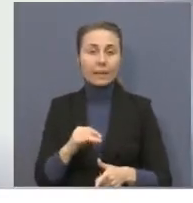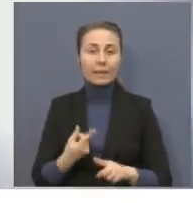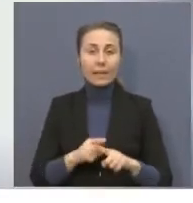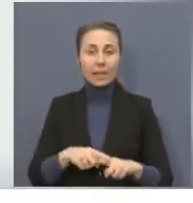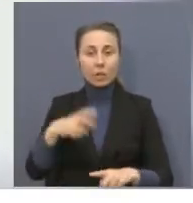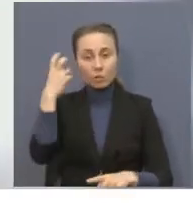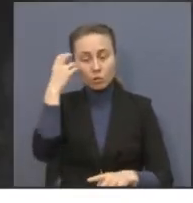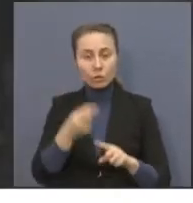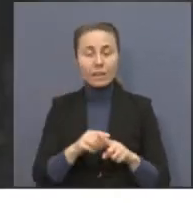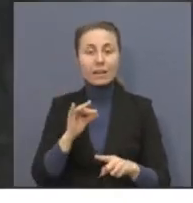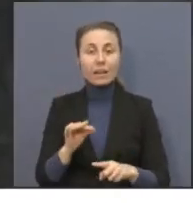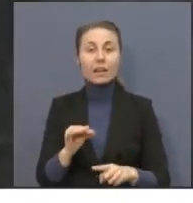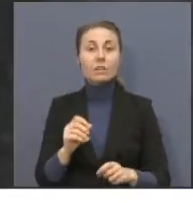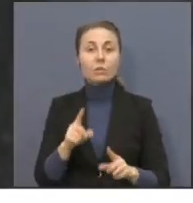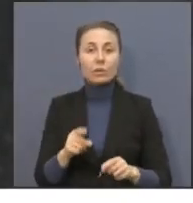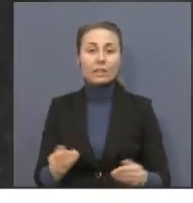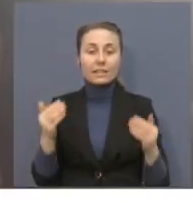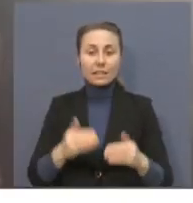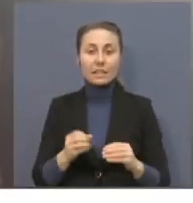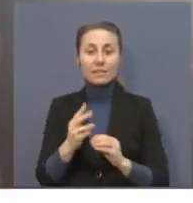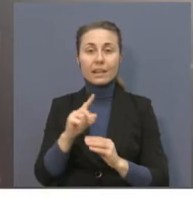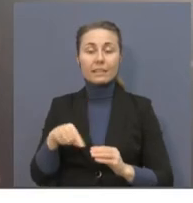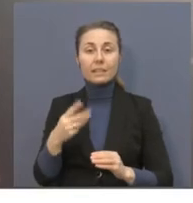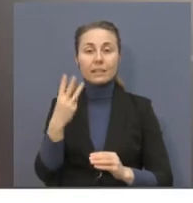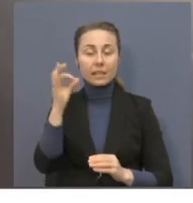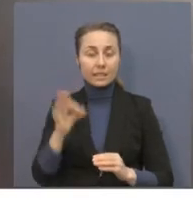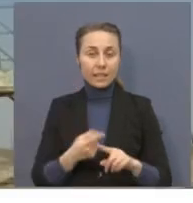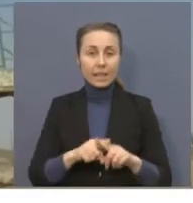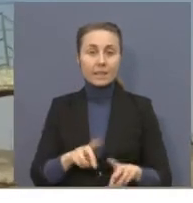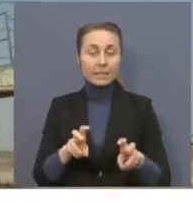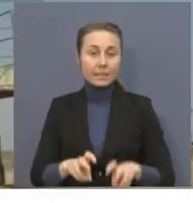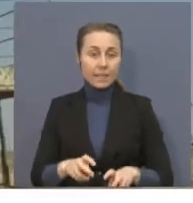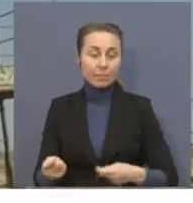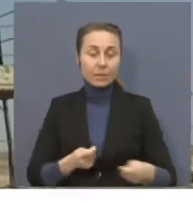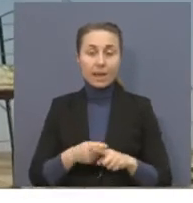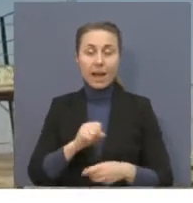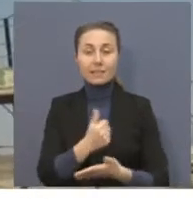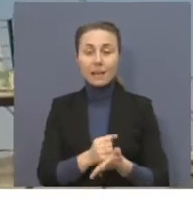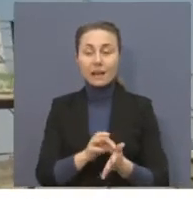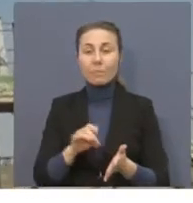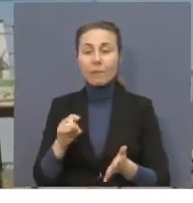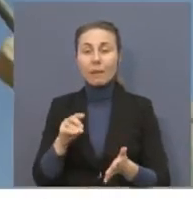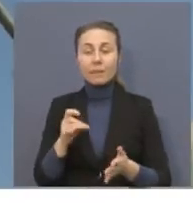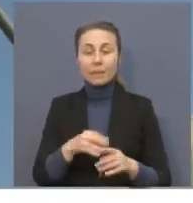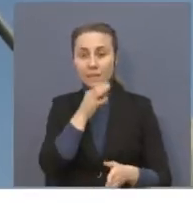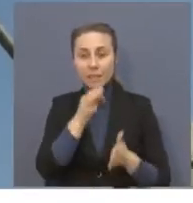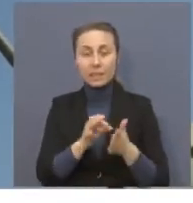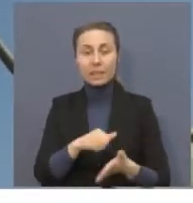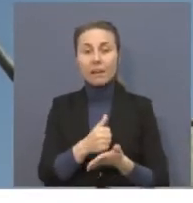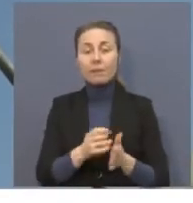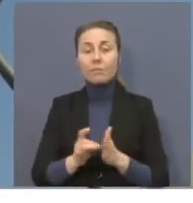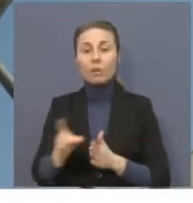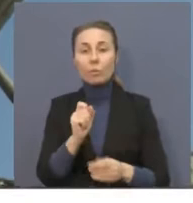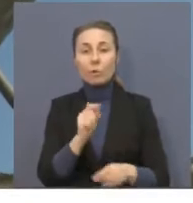золота снизилась на 12,3%. На заседании правительства Аскар Мамин дал ряд конкретных поручений главам регионов и